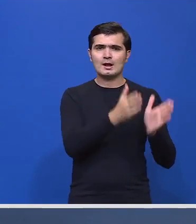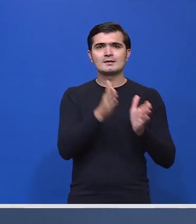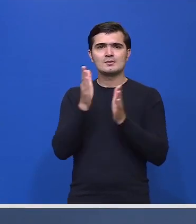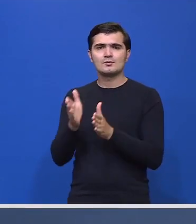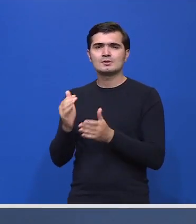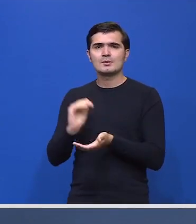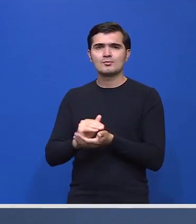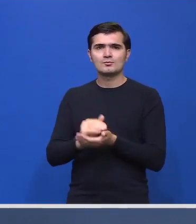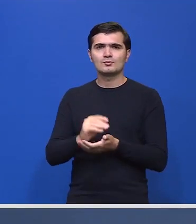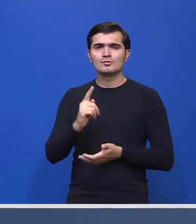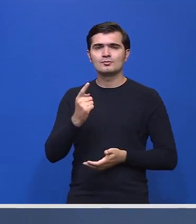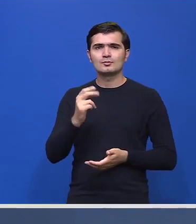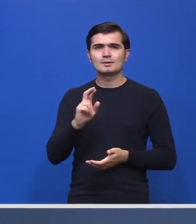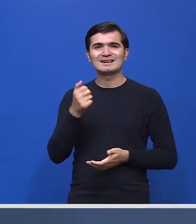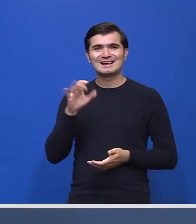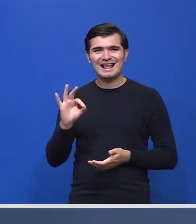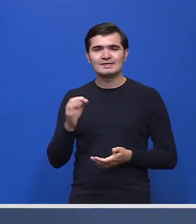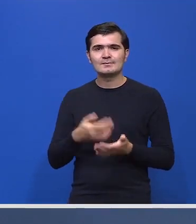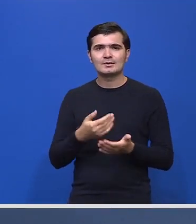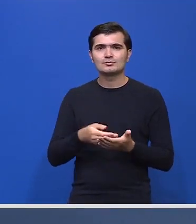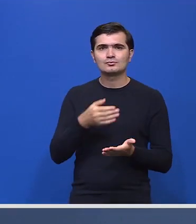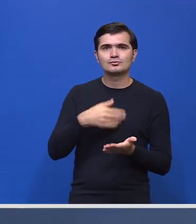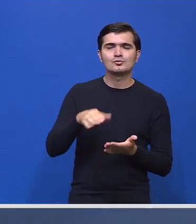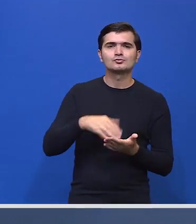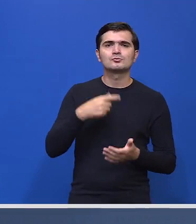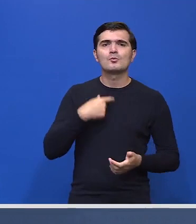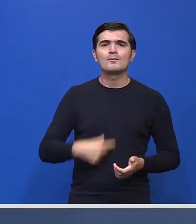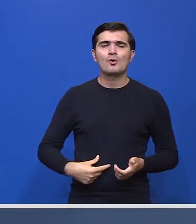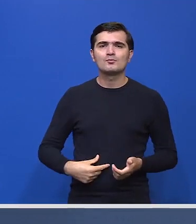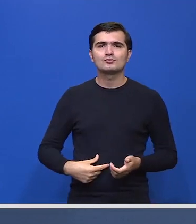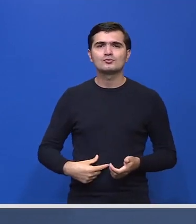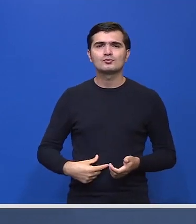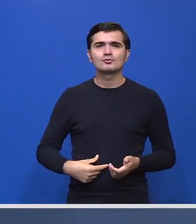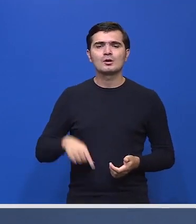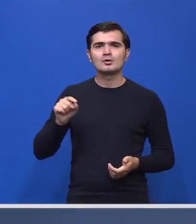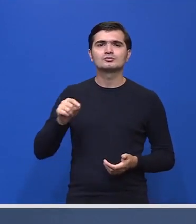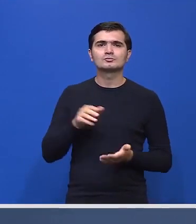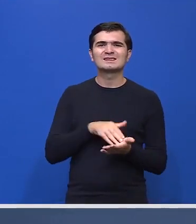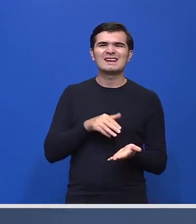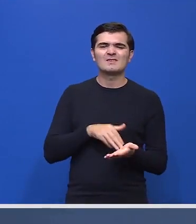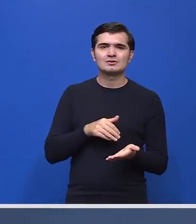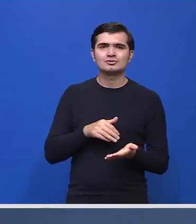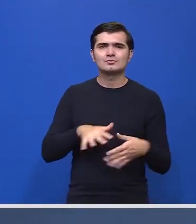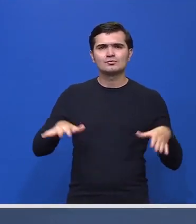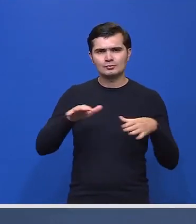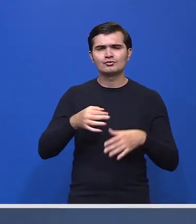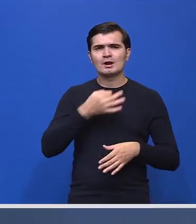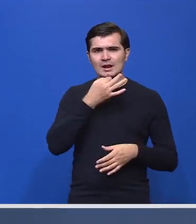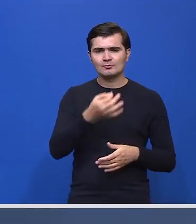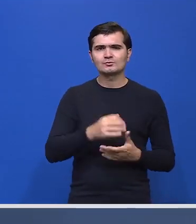granturi pentru consumul propriu al acestor servicii publice pe care le-am